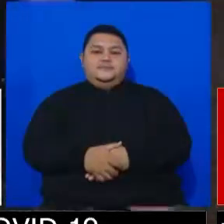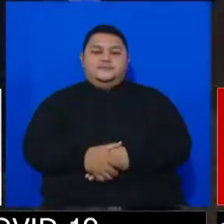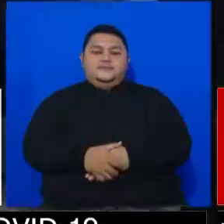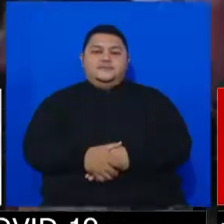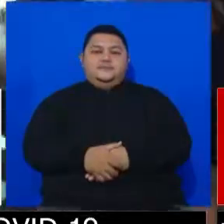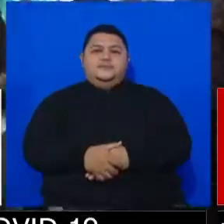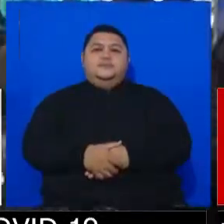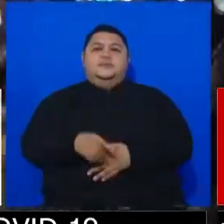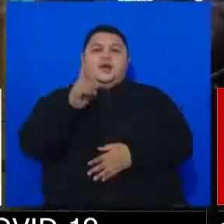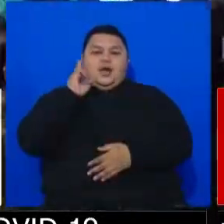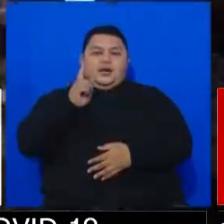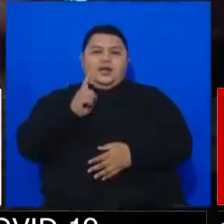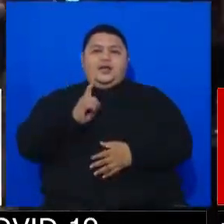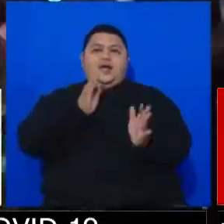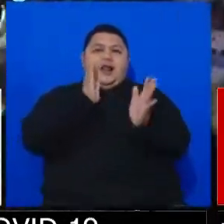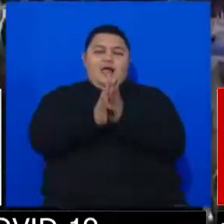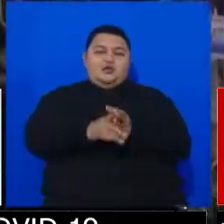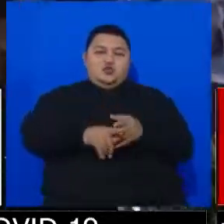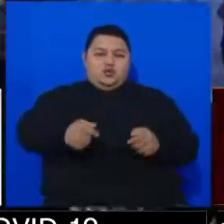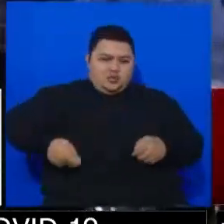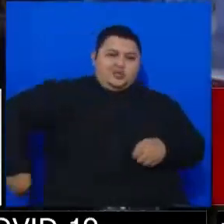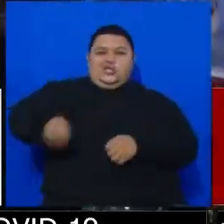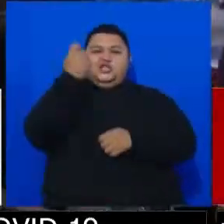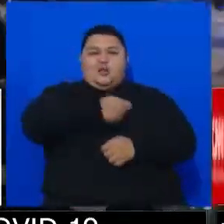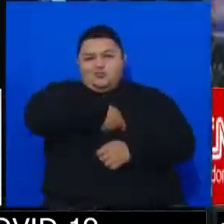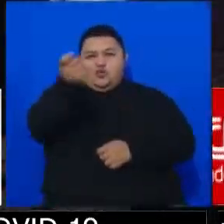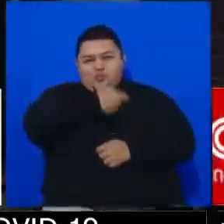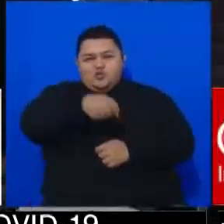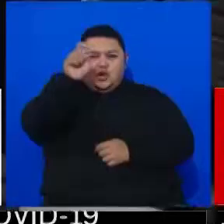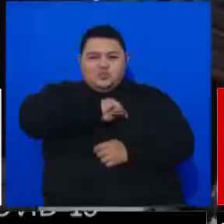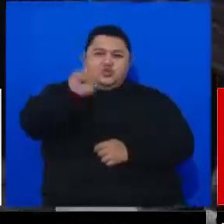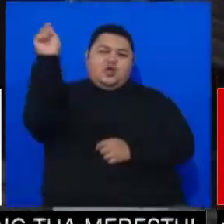Ada juga yang disiram langsung seperti ini.